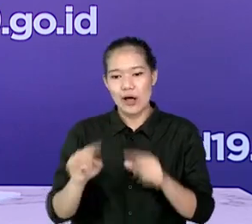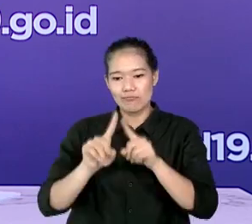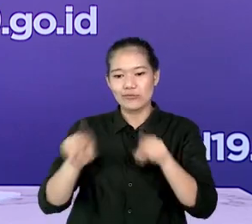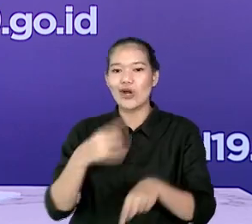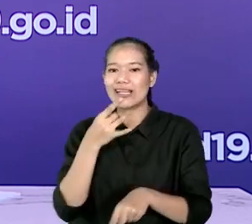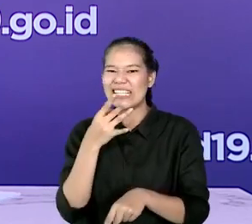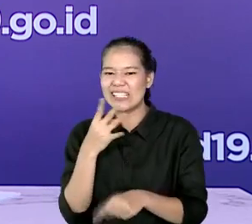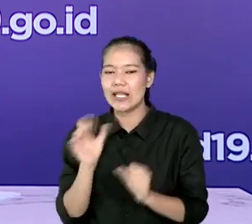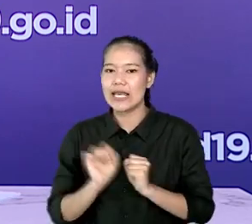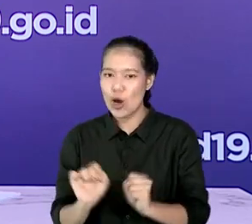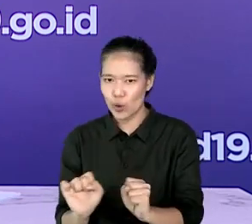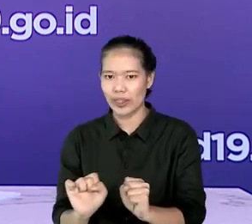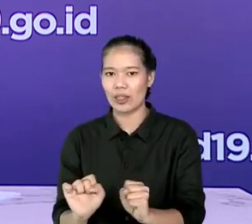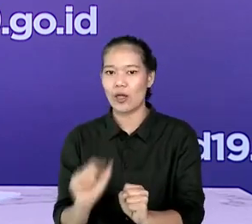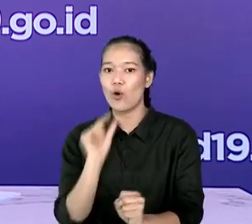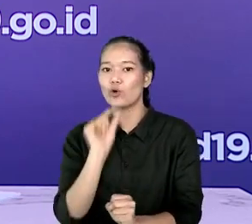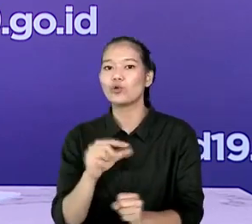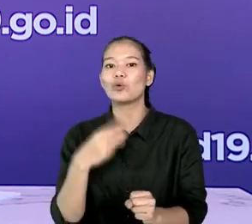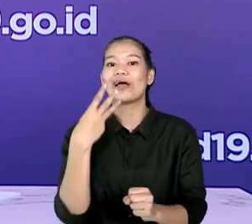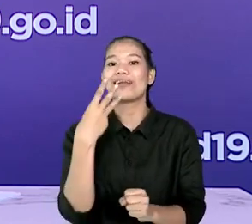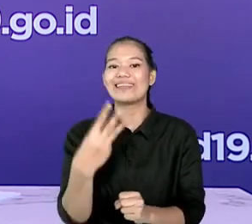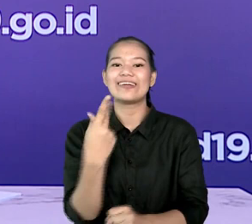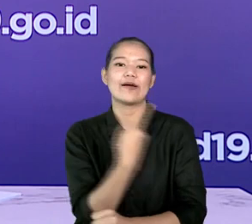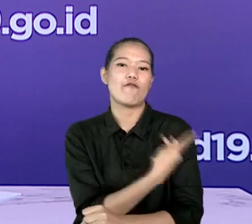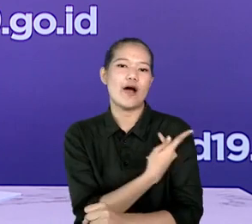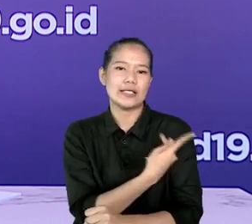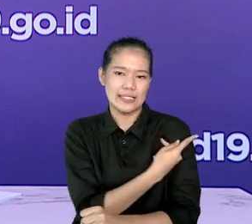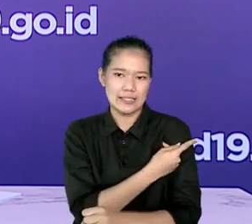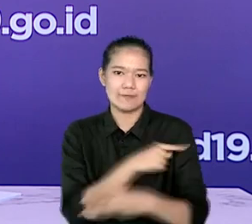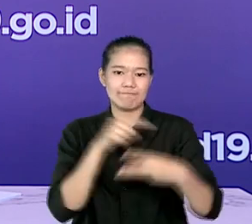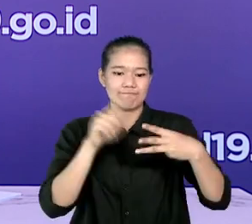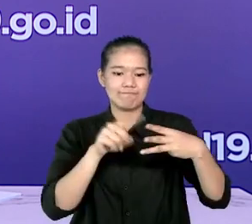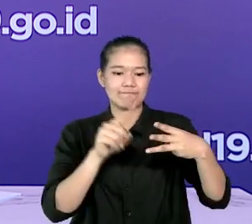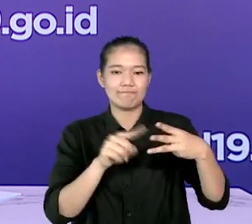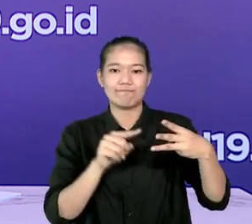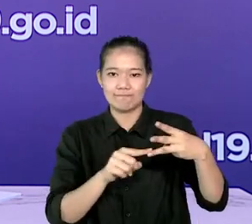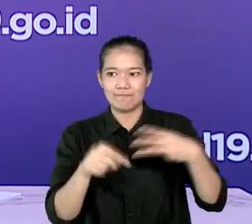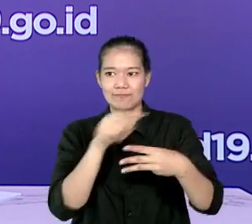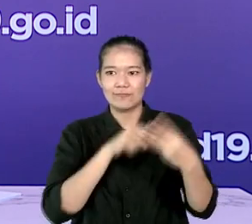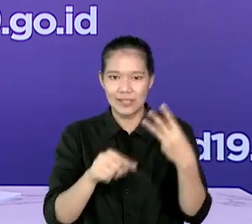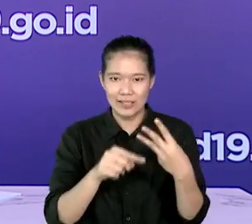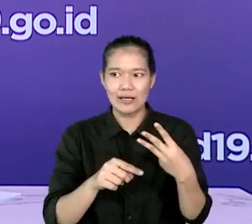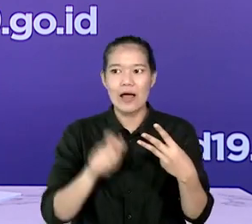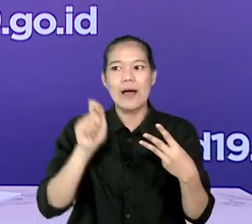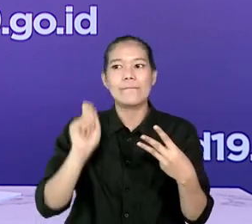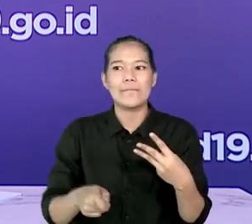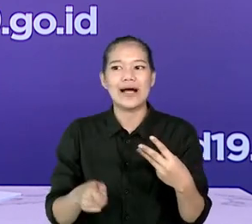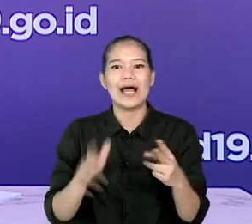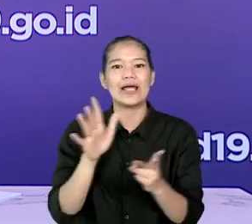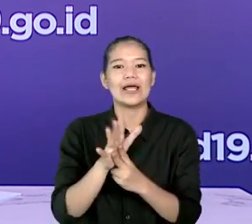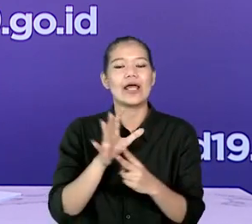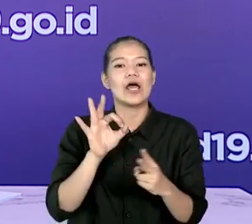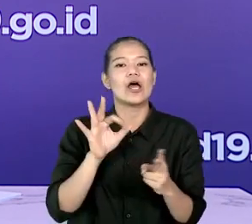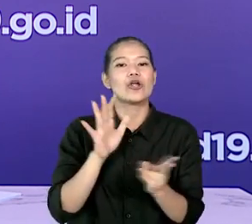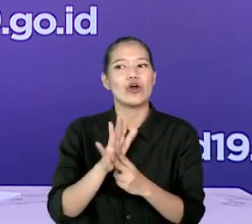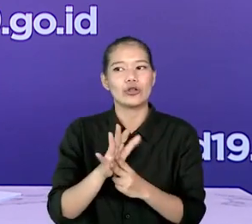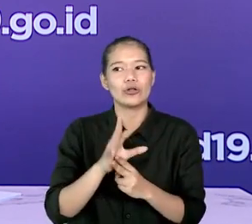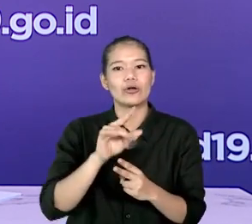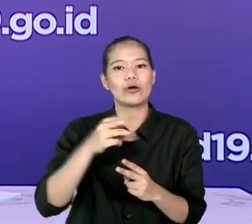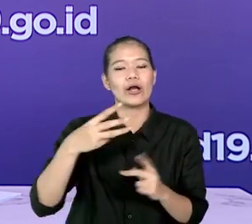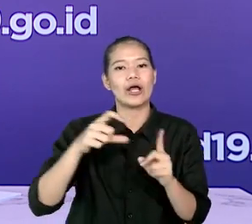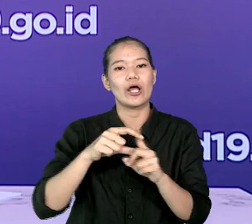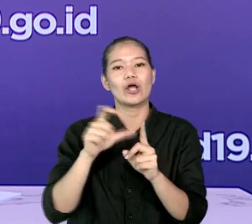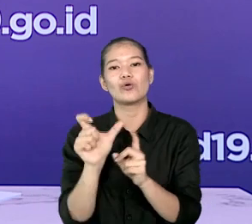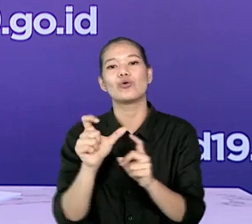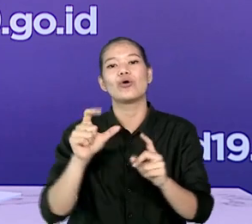Yusuf authorisation terhadap tiga vaksin covert 19 yang menggunakan platform non replicating file